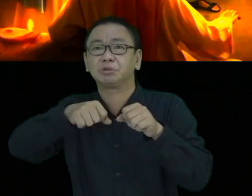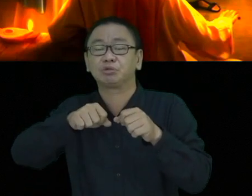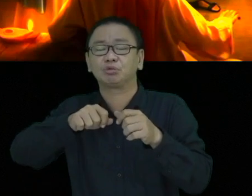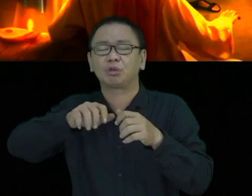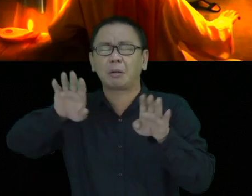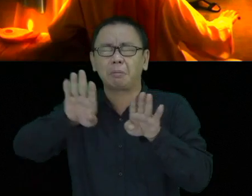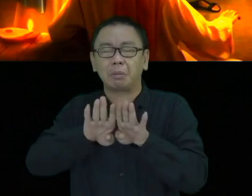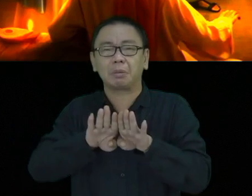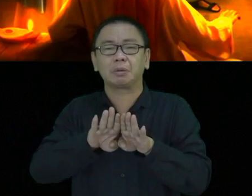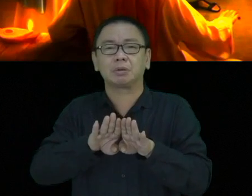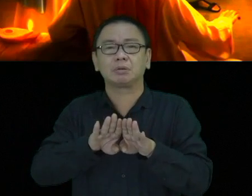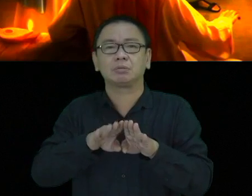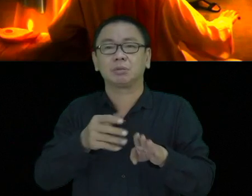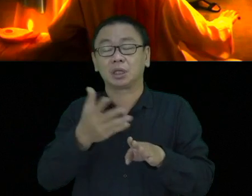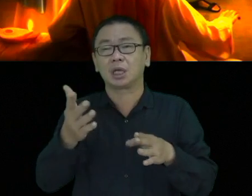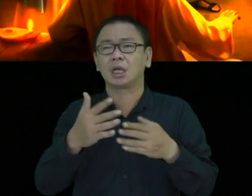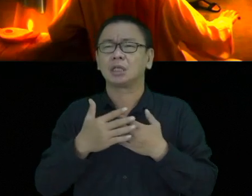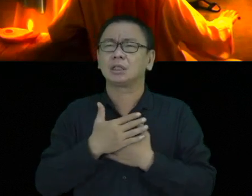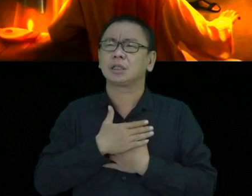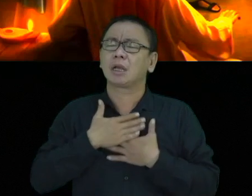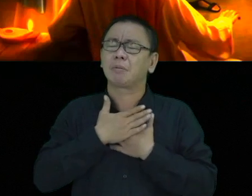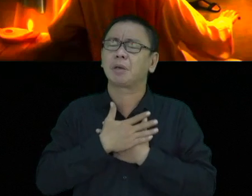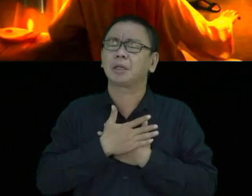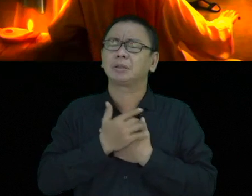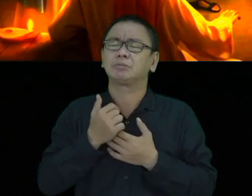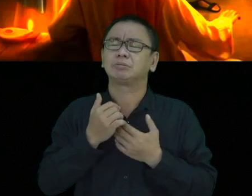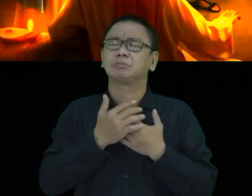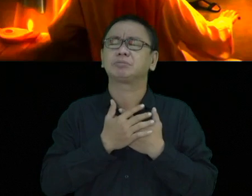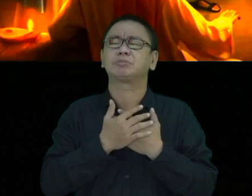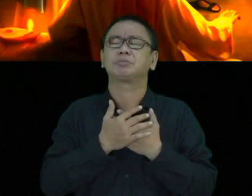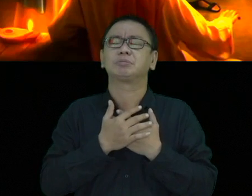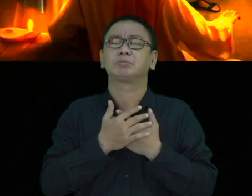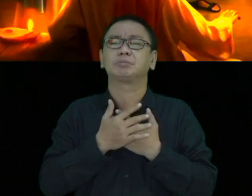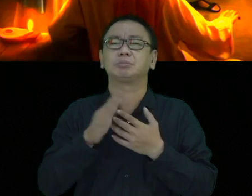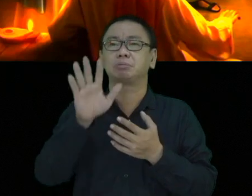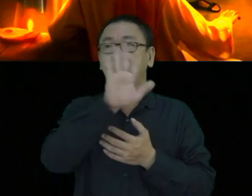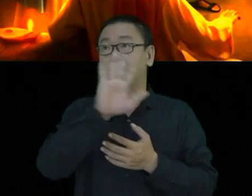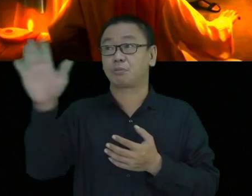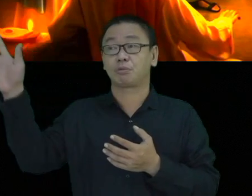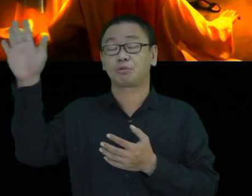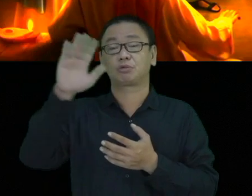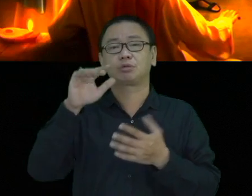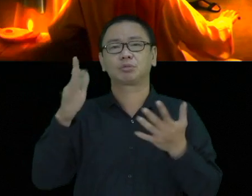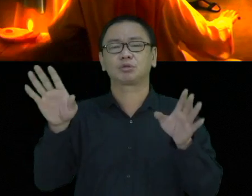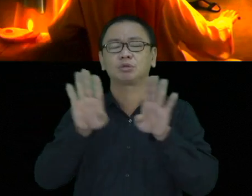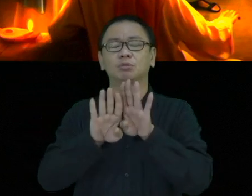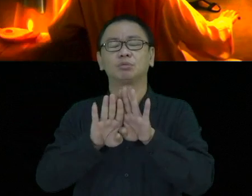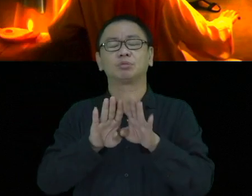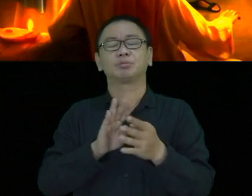di balik tembok atau dinding yang menutup mereka, yang melindungi mereka. Tetapi